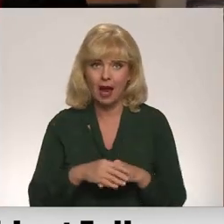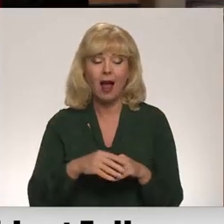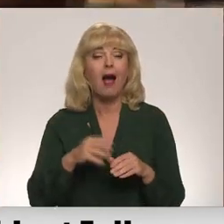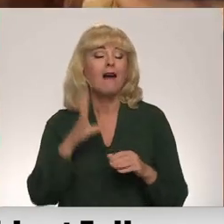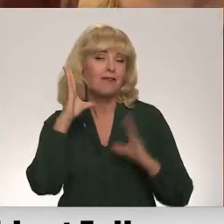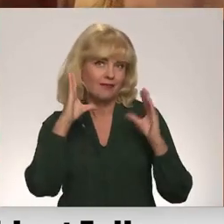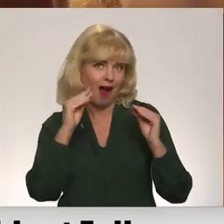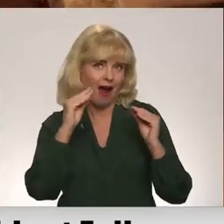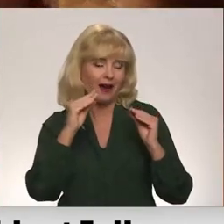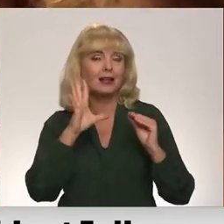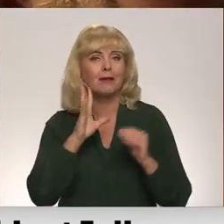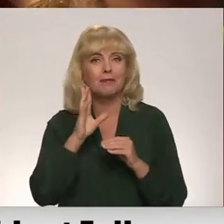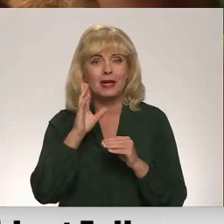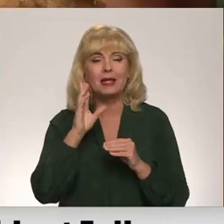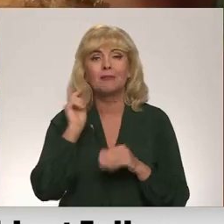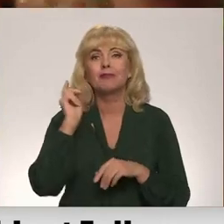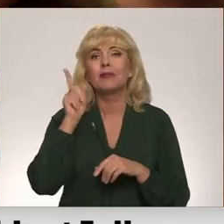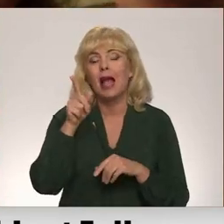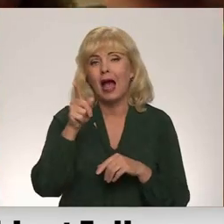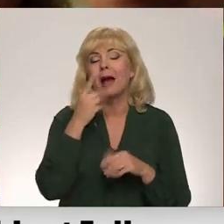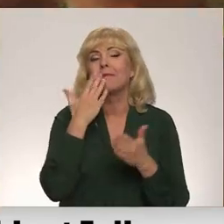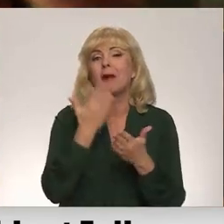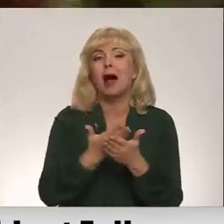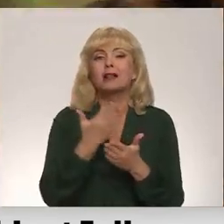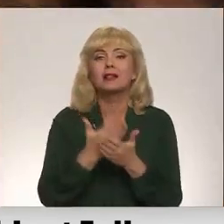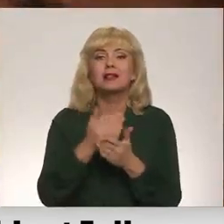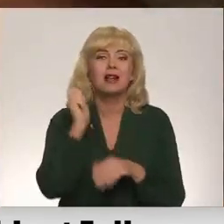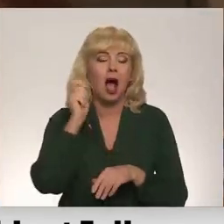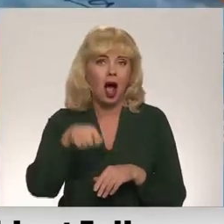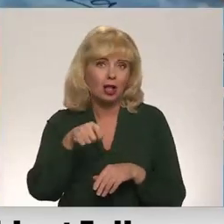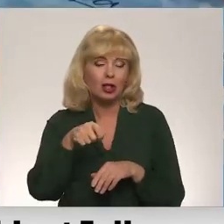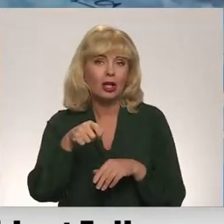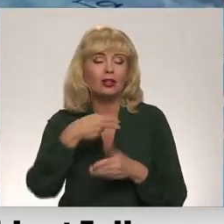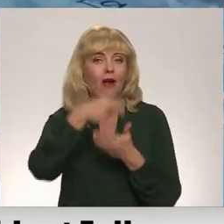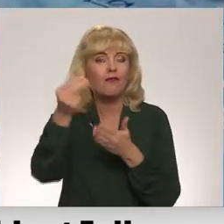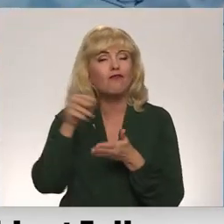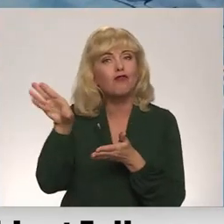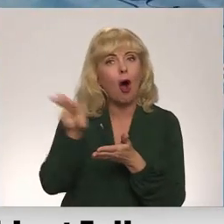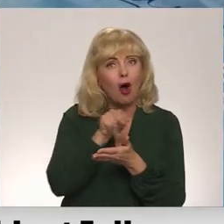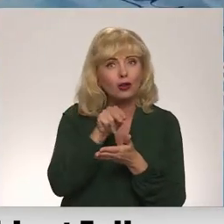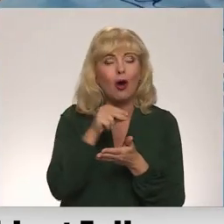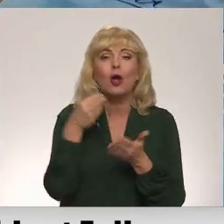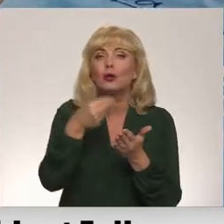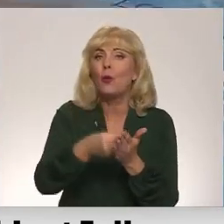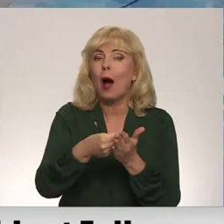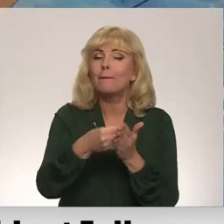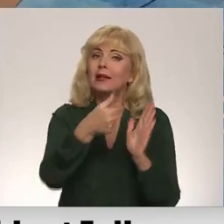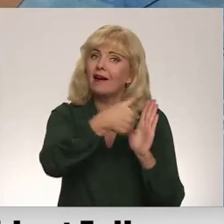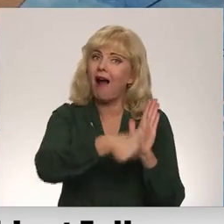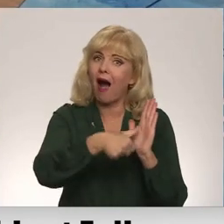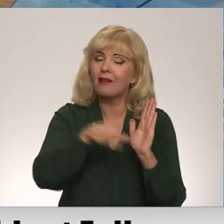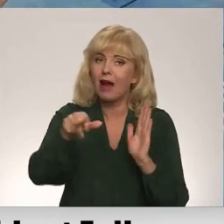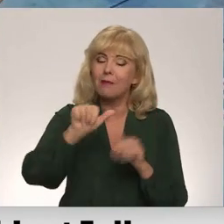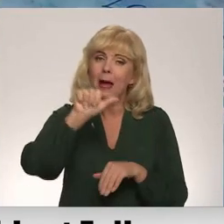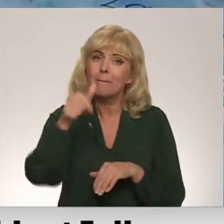Vakara gaitā tika izsolīta gleznas fotoreprodukcija. Bija iespējams iegādāties kalendārus ar